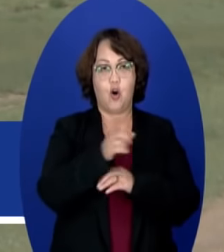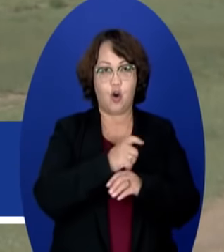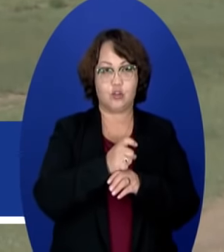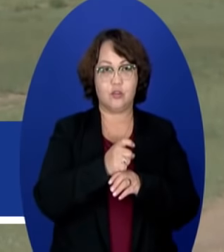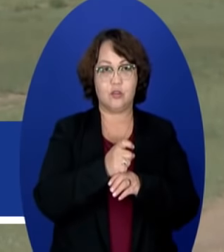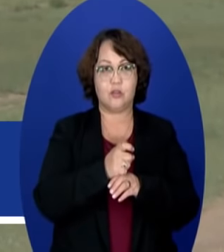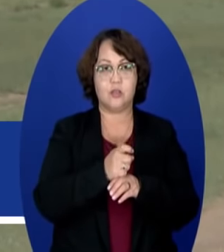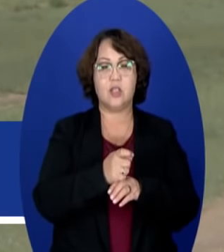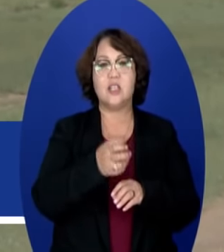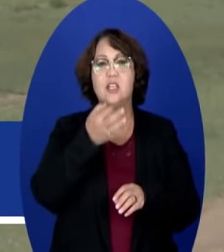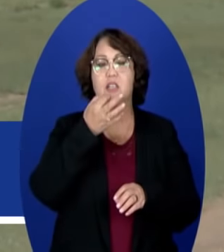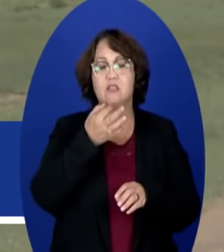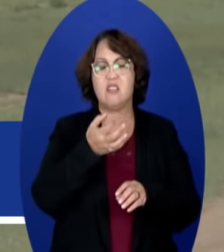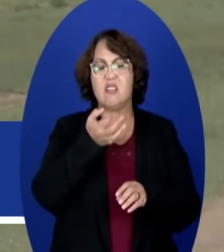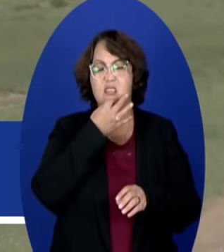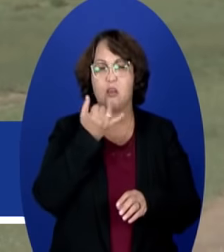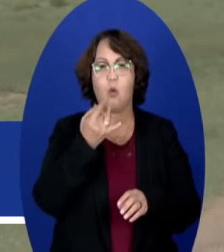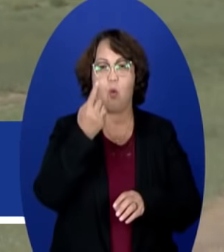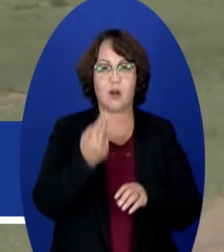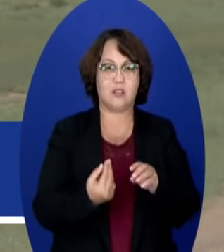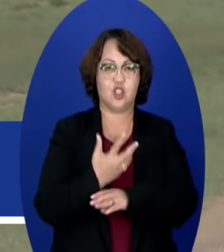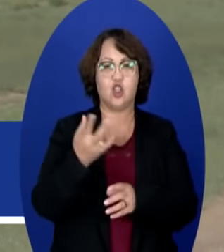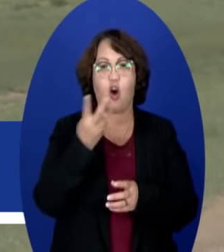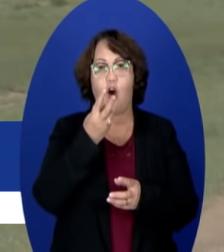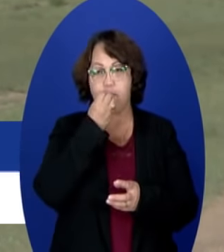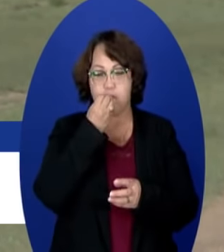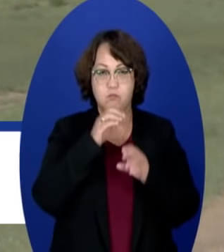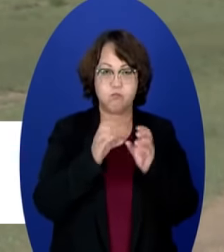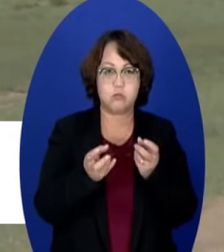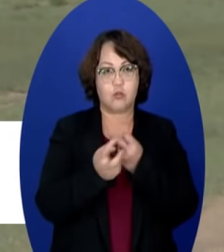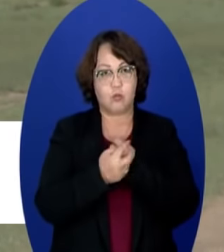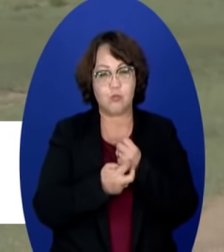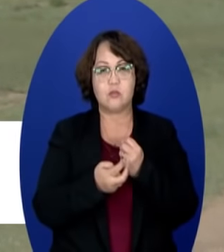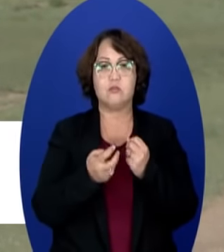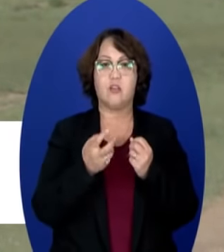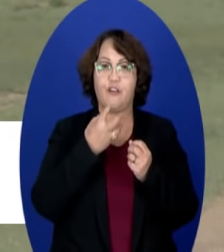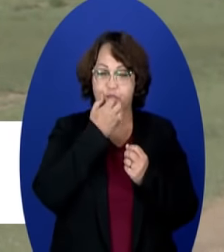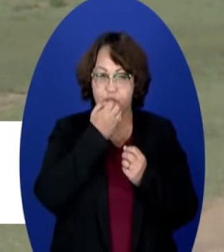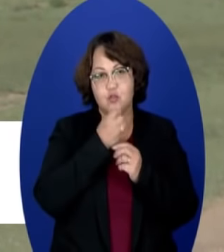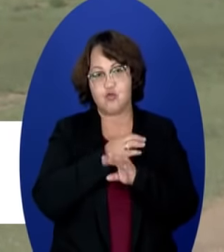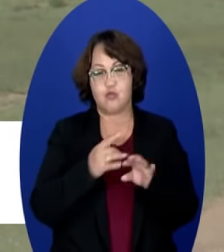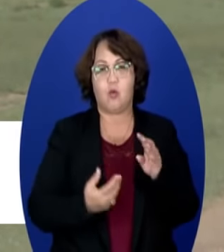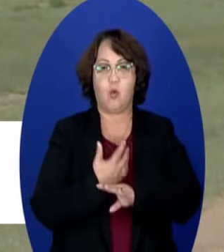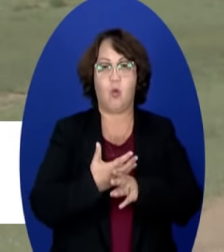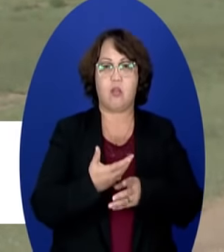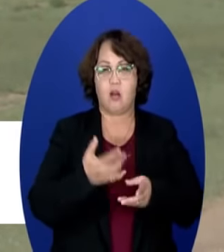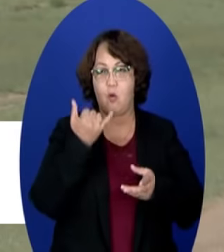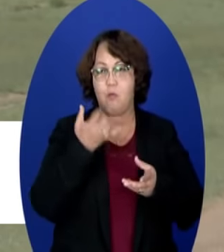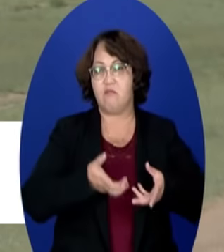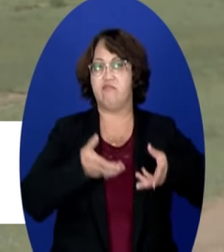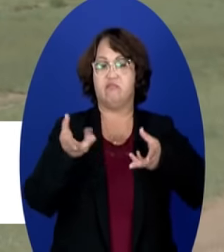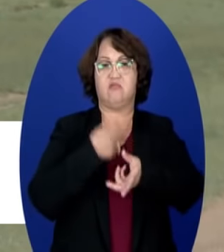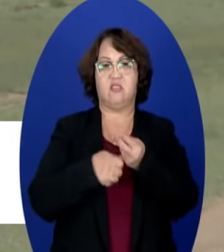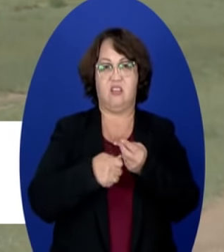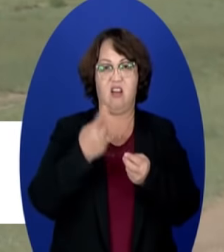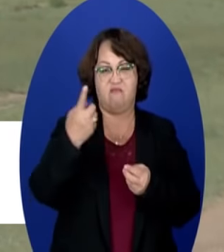эрт ургацын ногооны хэрэгцээний 80-90% дангаар хангадаг ийм ганц сум байгаа. За энэ жилийн хувьд дэлхийн нийтийг хамарсан цар